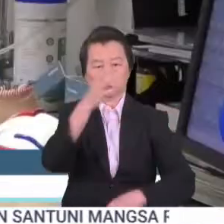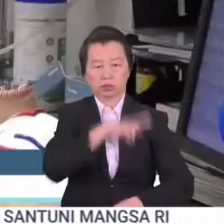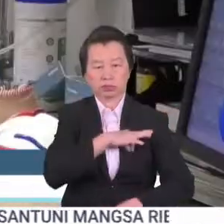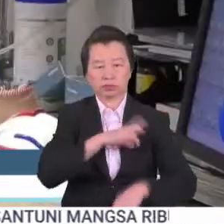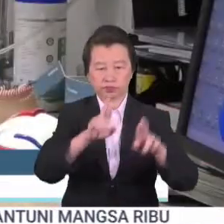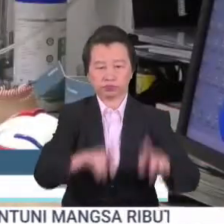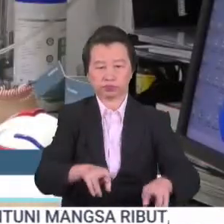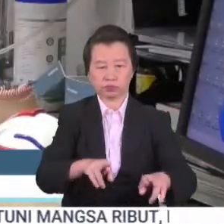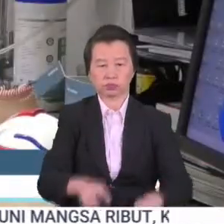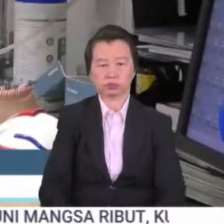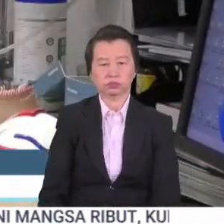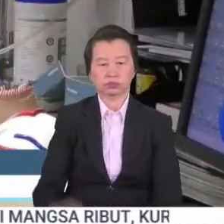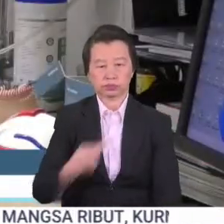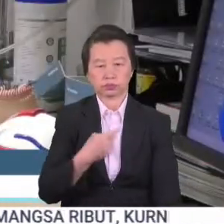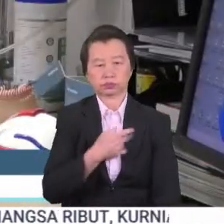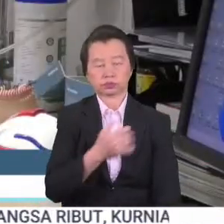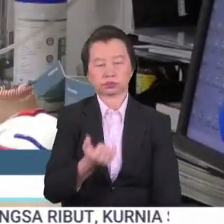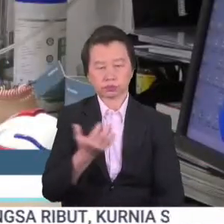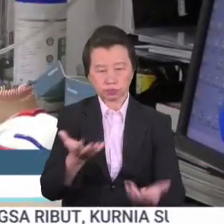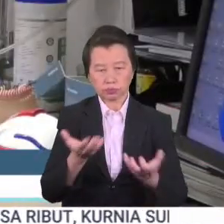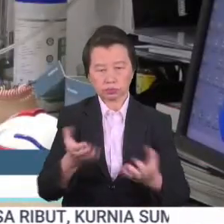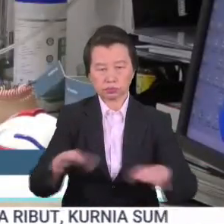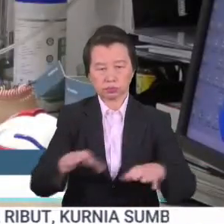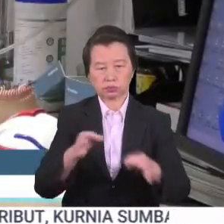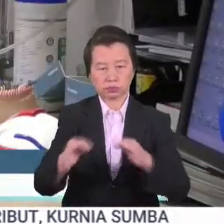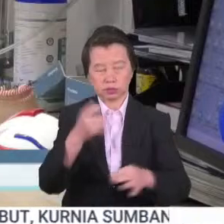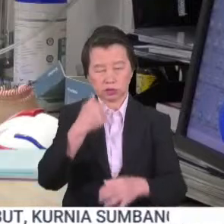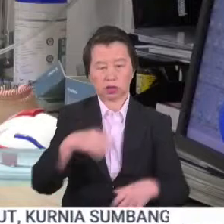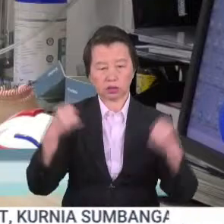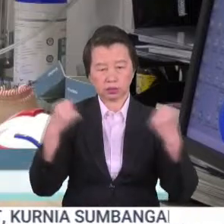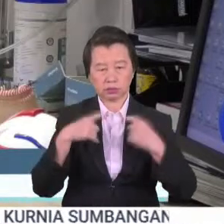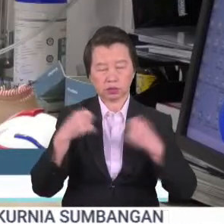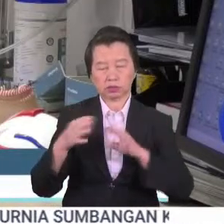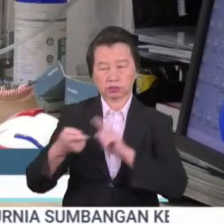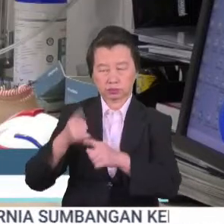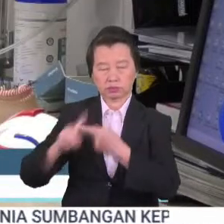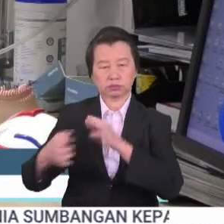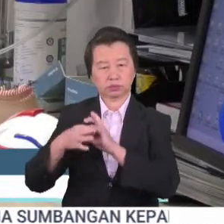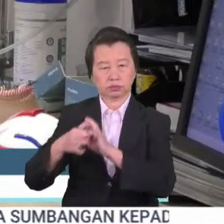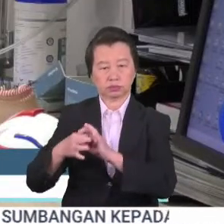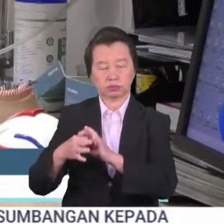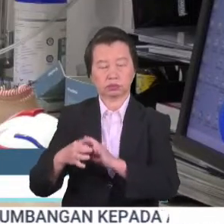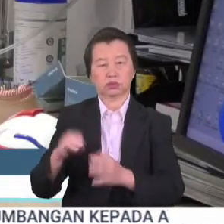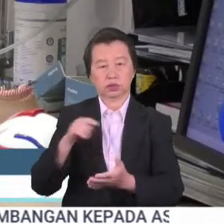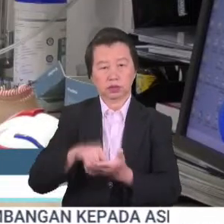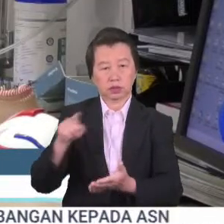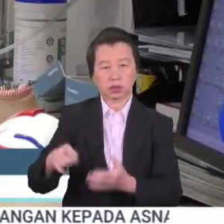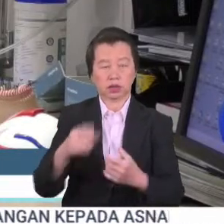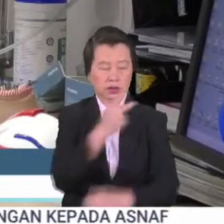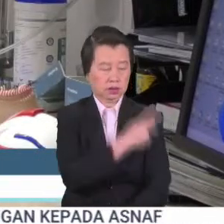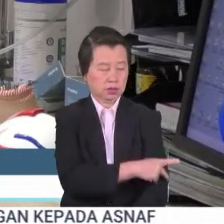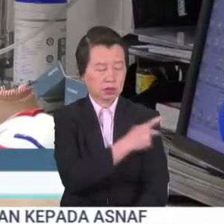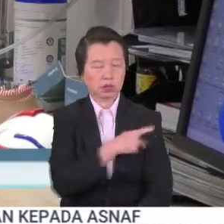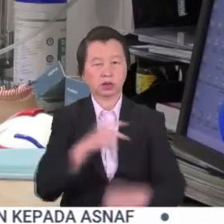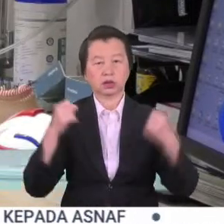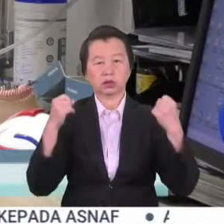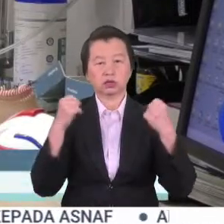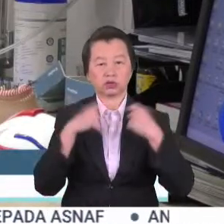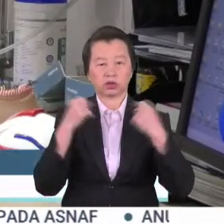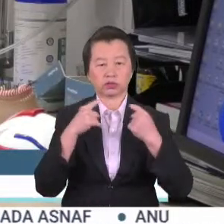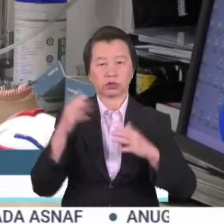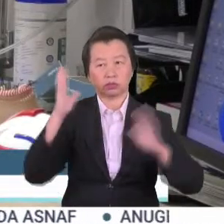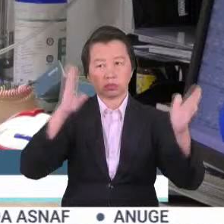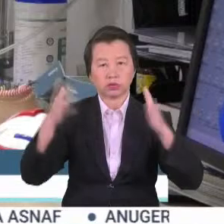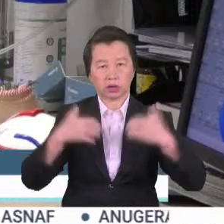rakyat kita nak buat SPN kita buat sebab kita ada public private Partnership so yang private itu di Malaysia